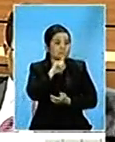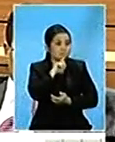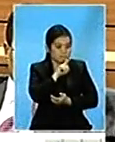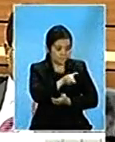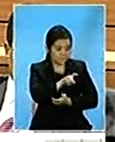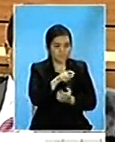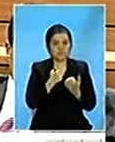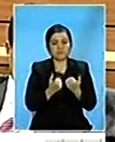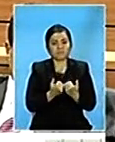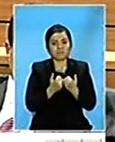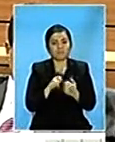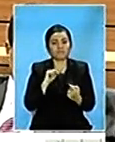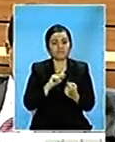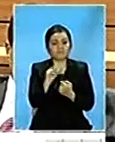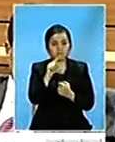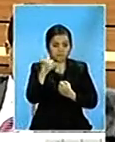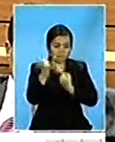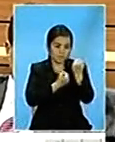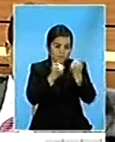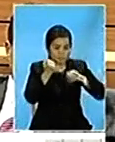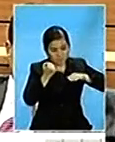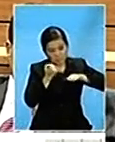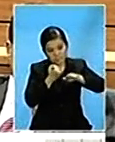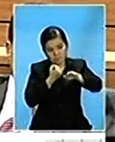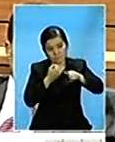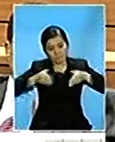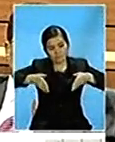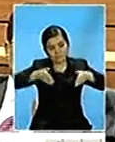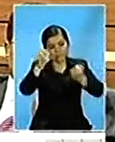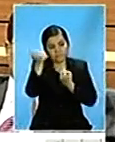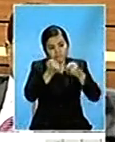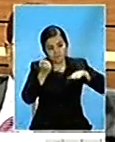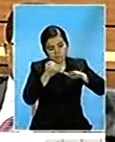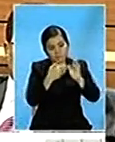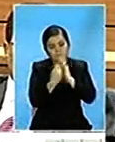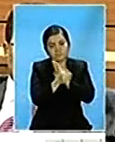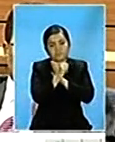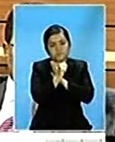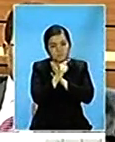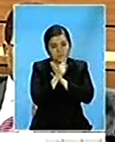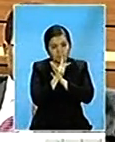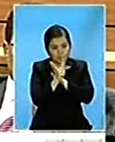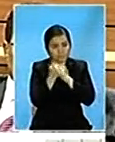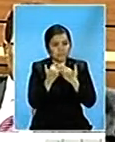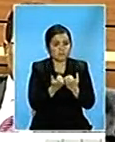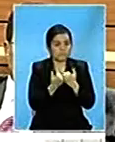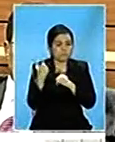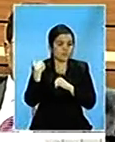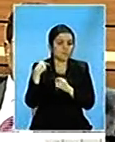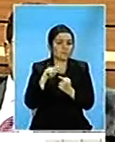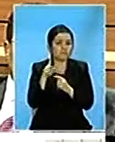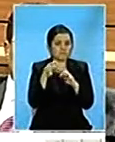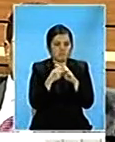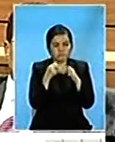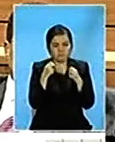ากว่าในการเดินทางสัญจรไปมาของพี่น้องในจังหวัดศรีสะเกษนั้นขณะนี้กำลังมีปัญ